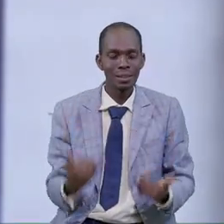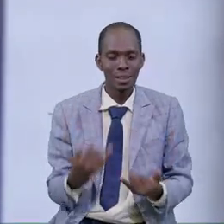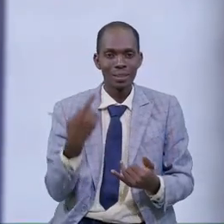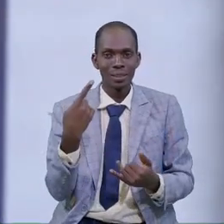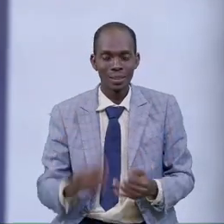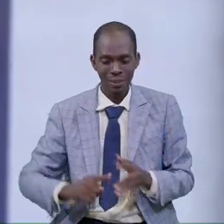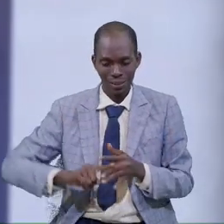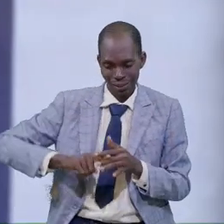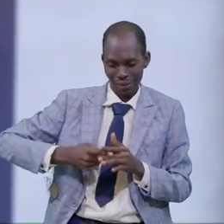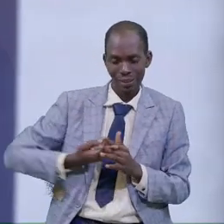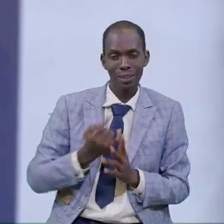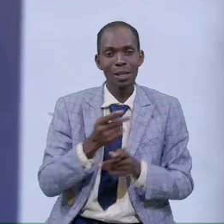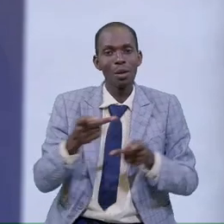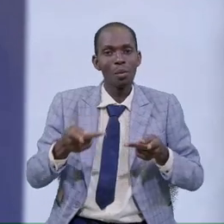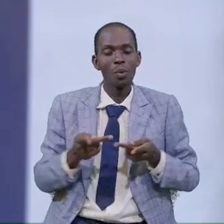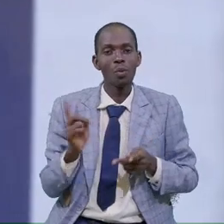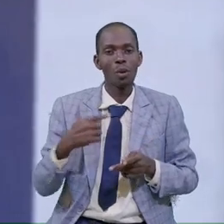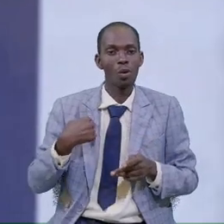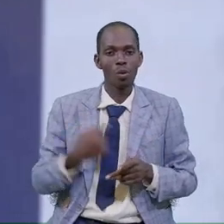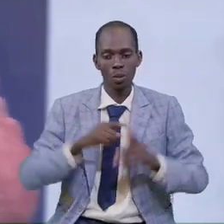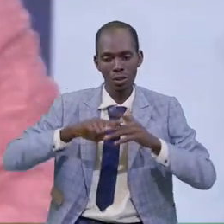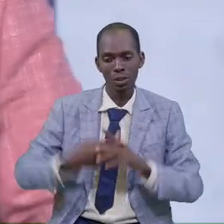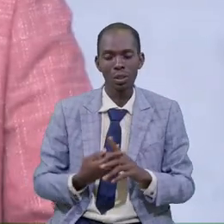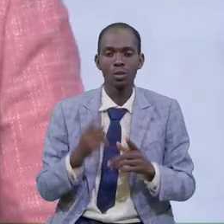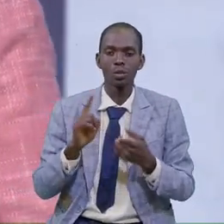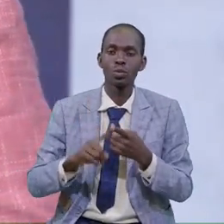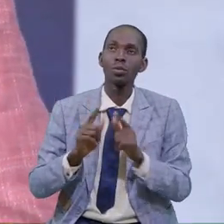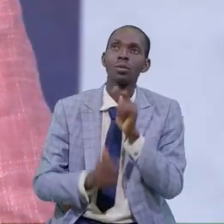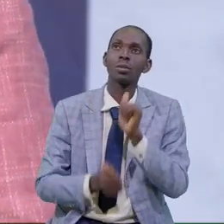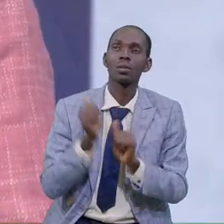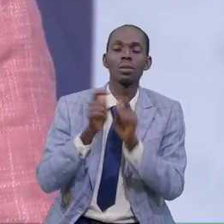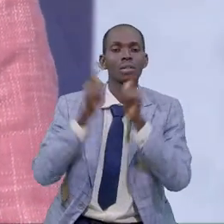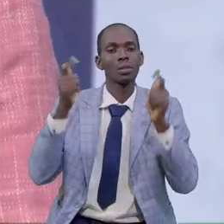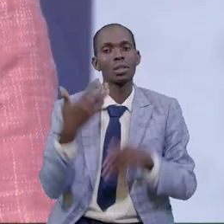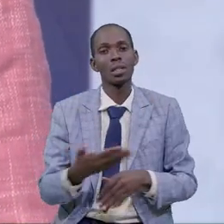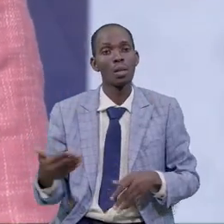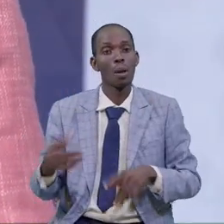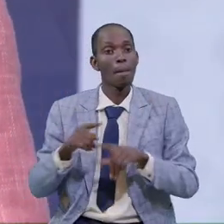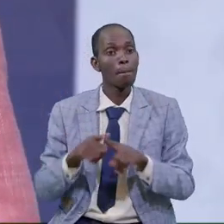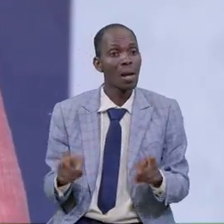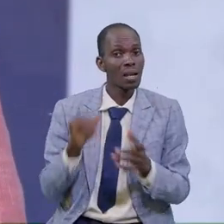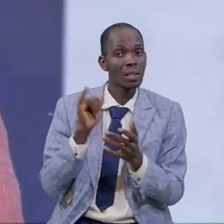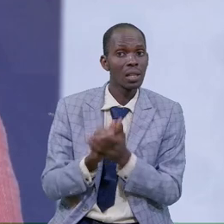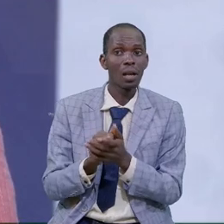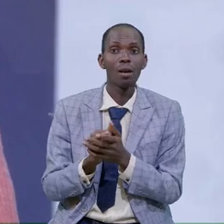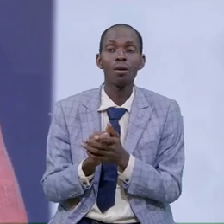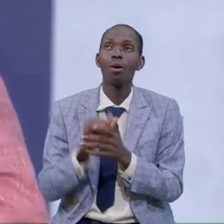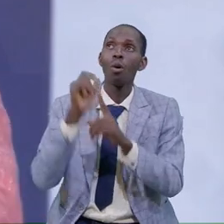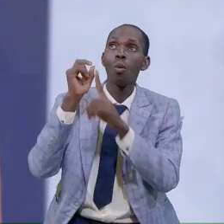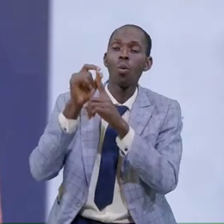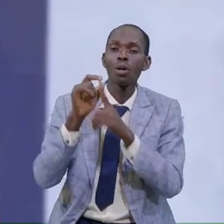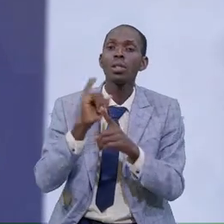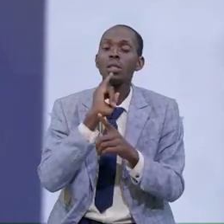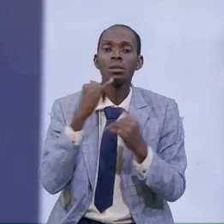point de départ pour la grandeur. Mais ce monde, cette parole est étouffée par